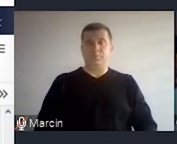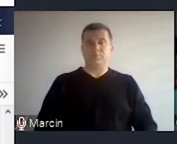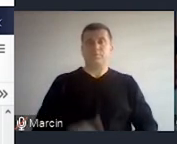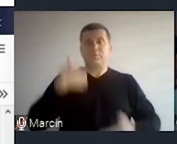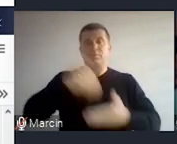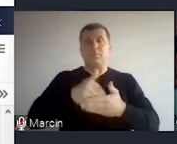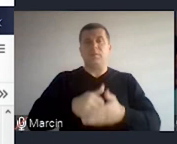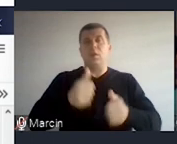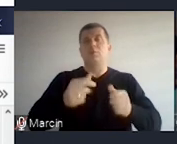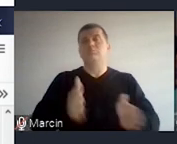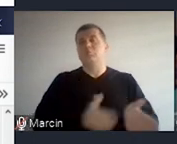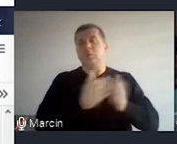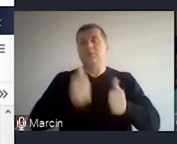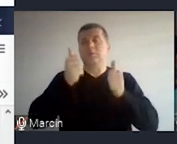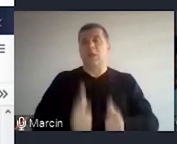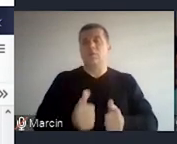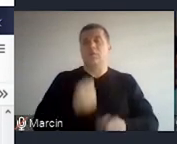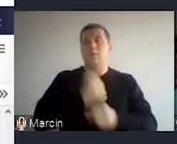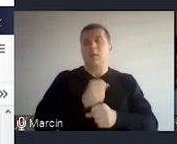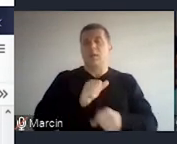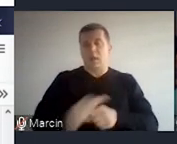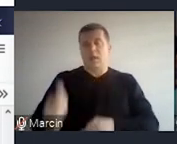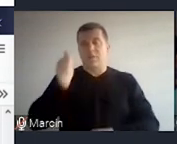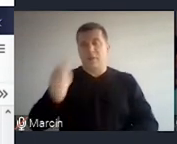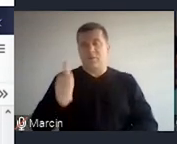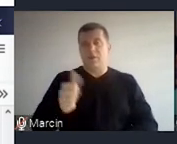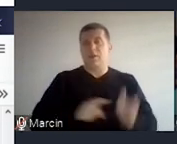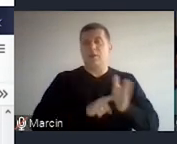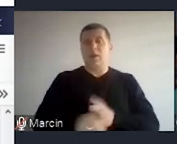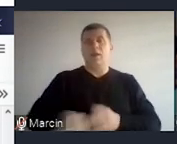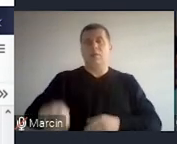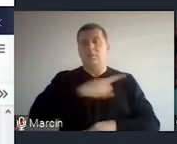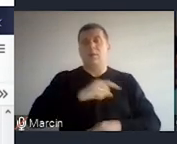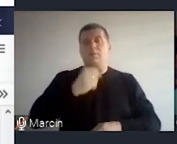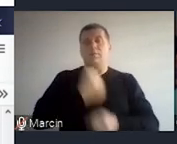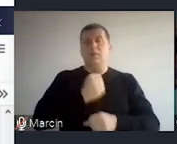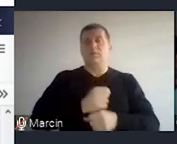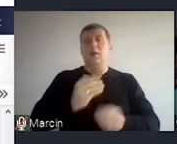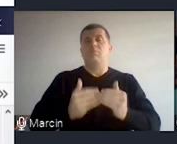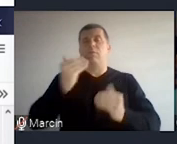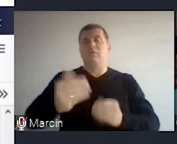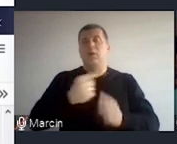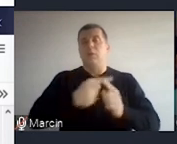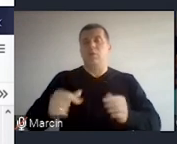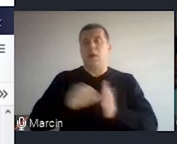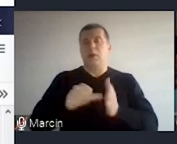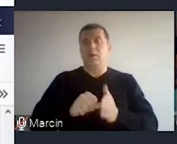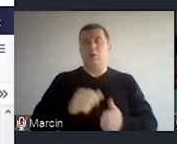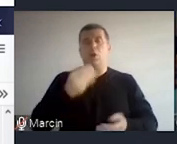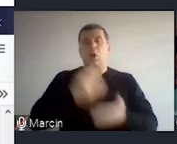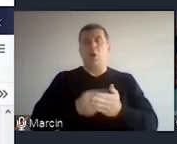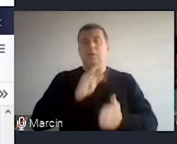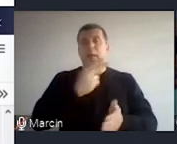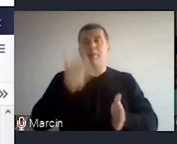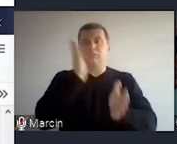Wyposażenie stanowiska pracy jest kwalifikowalne dla personelu powyżej pół etatu. To oznacza, że w kosztach